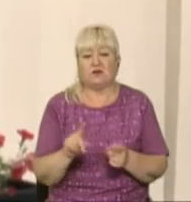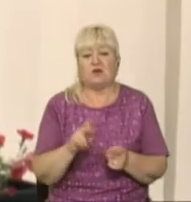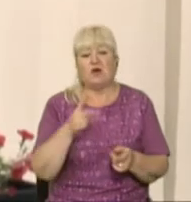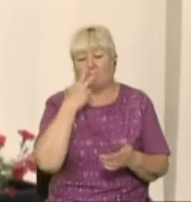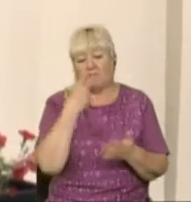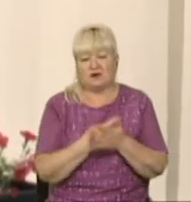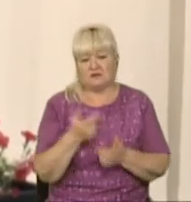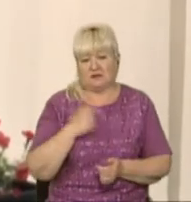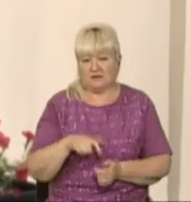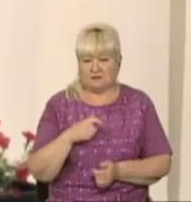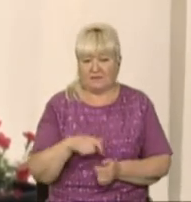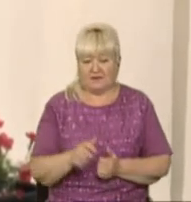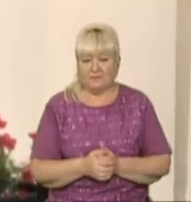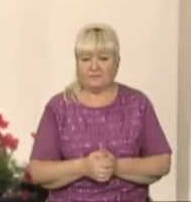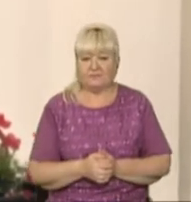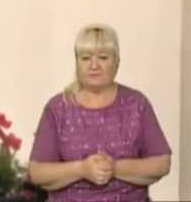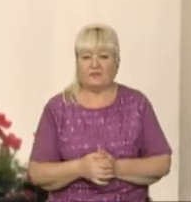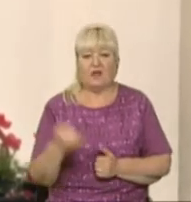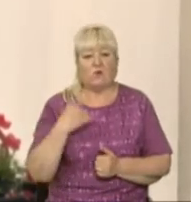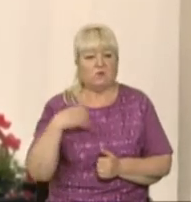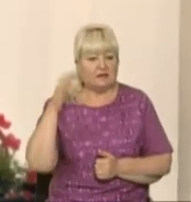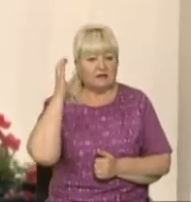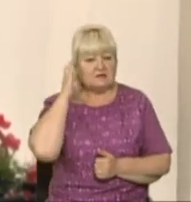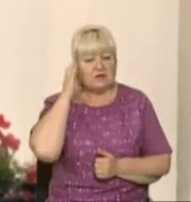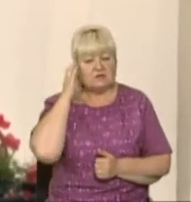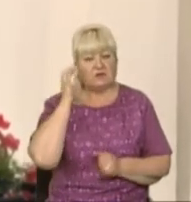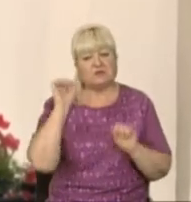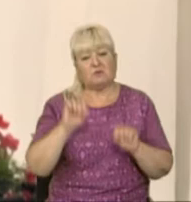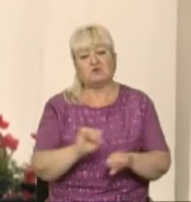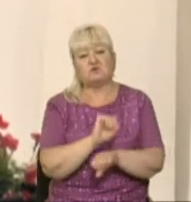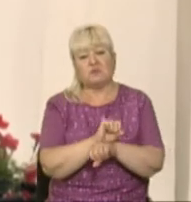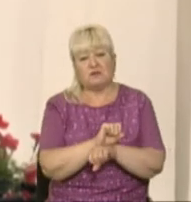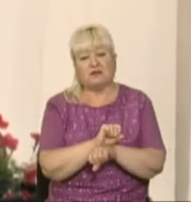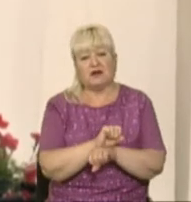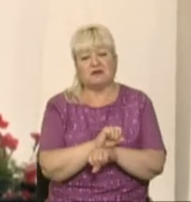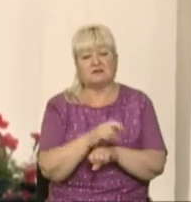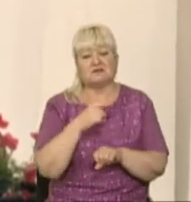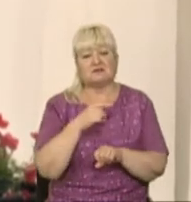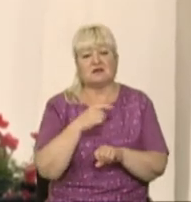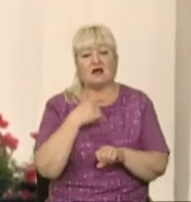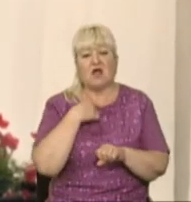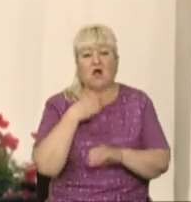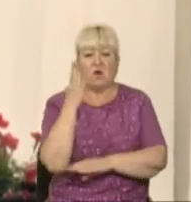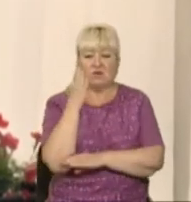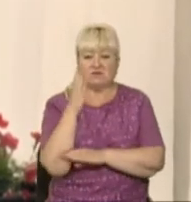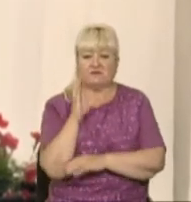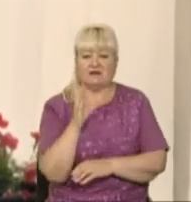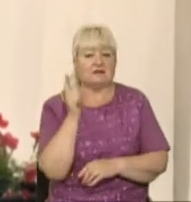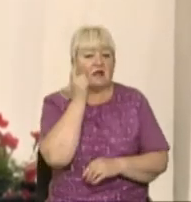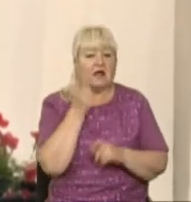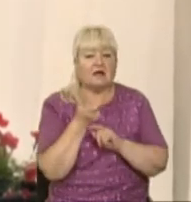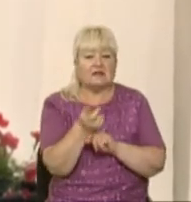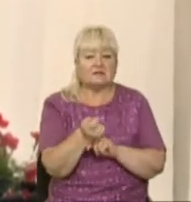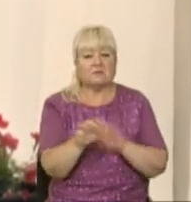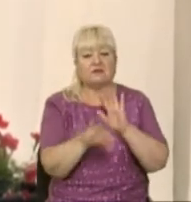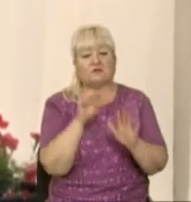показати. У нас слухачі можуть зупинятися, голосувати смс-голосуванням, обирати найкращий гурт, який